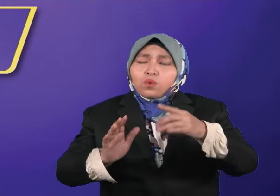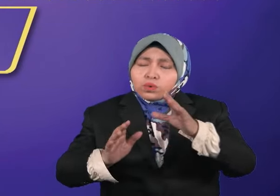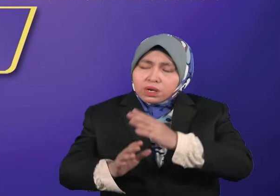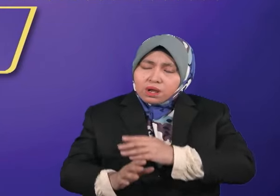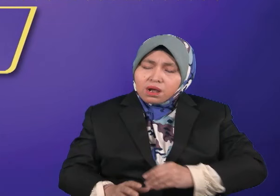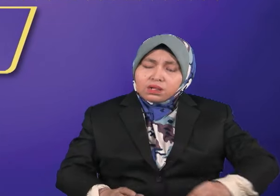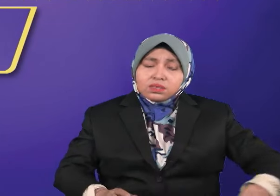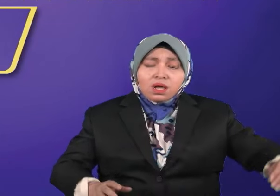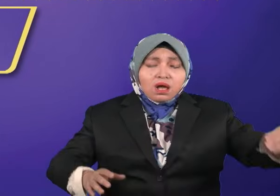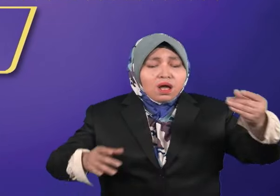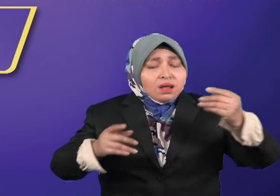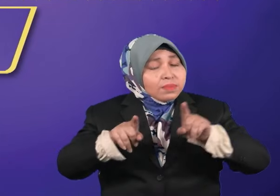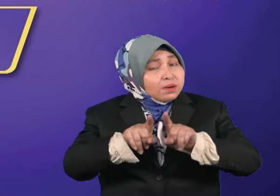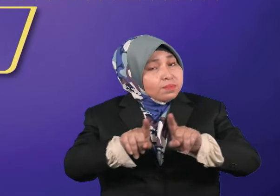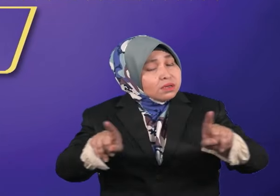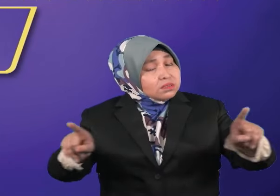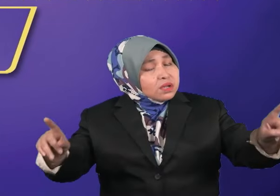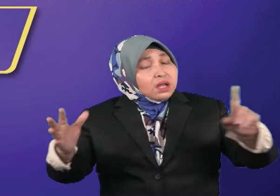وبينات من الهدى